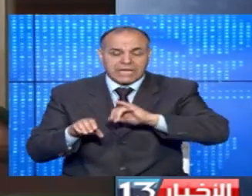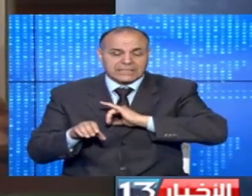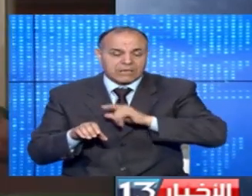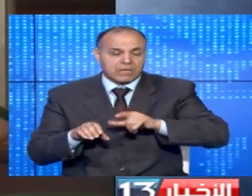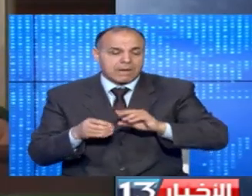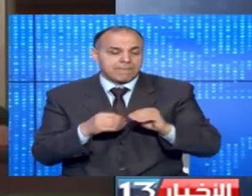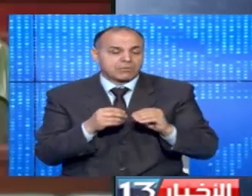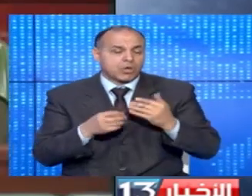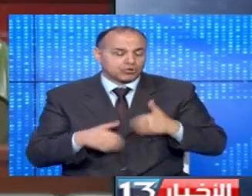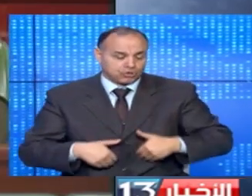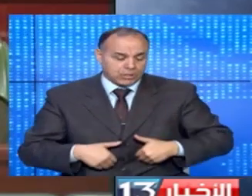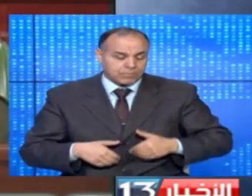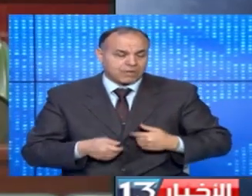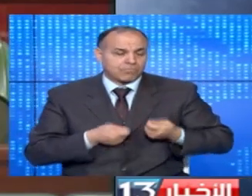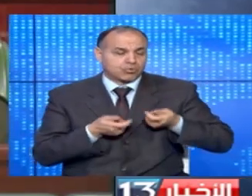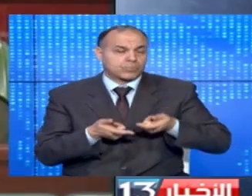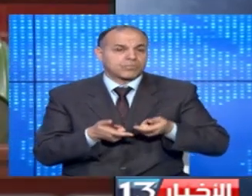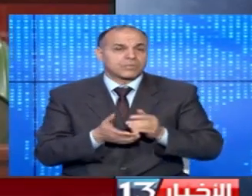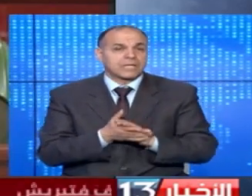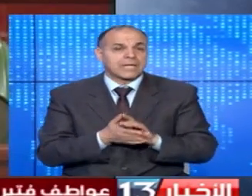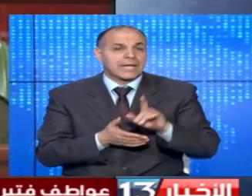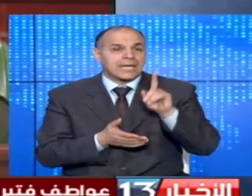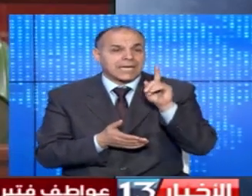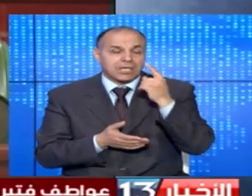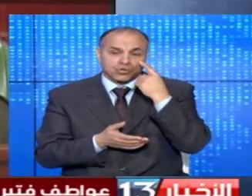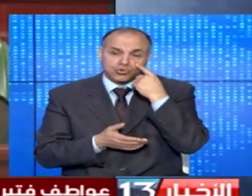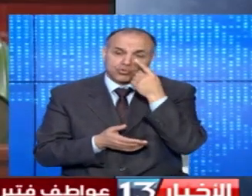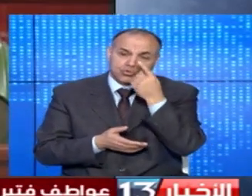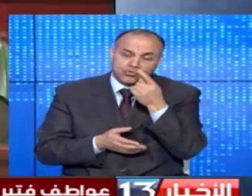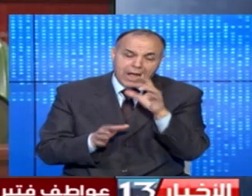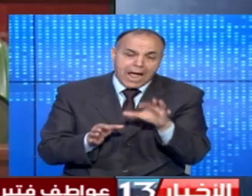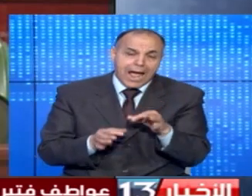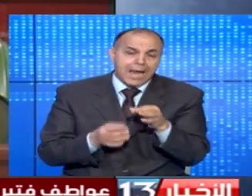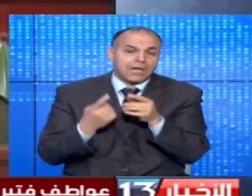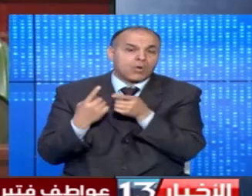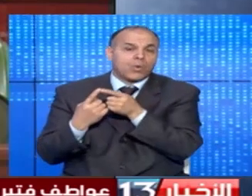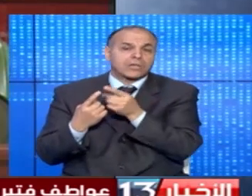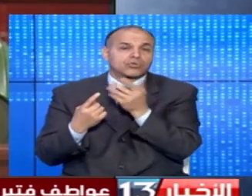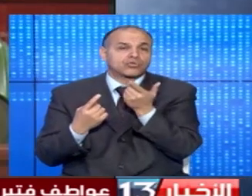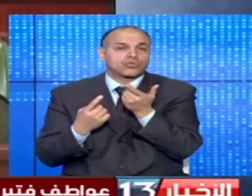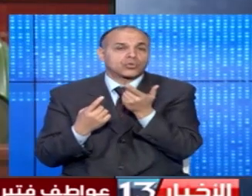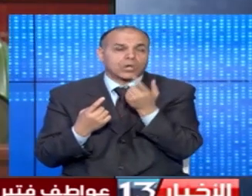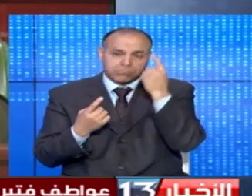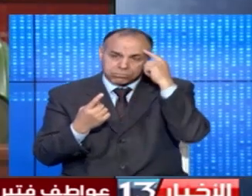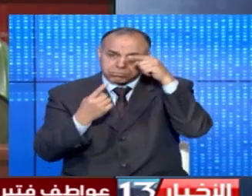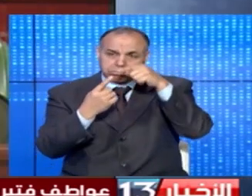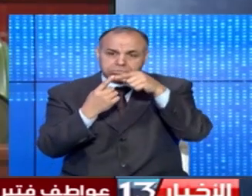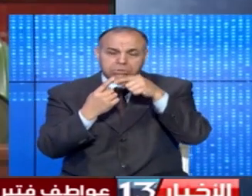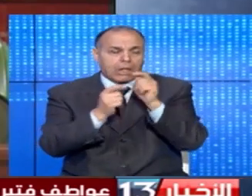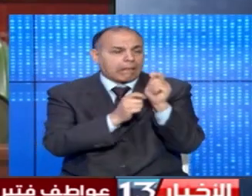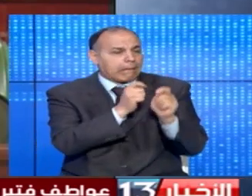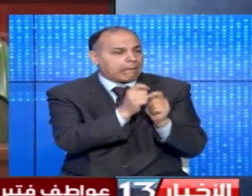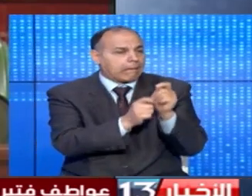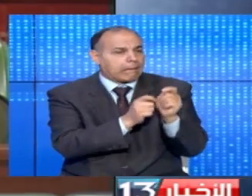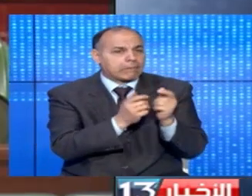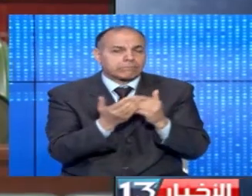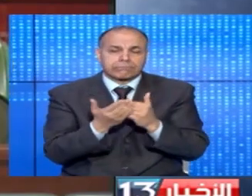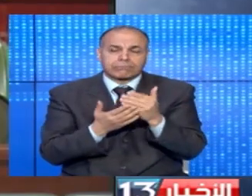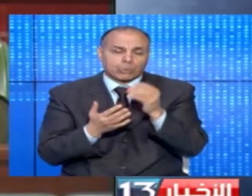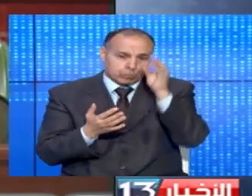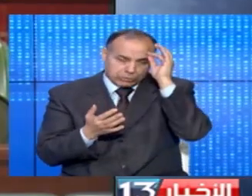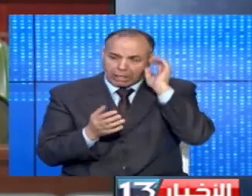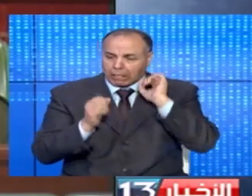ونحن جميعا على التنميه ولكن لا نرى ان الحل الوحيد هو التوجه للاقتراب واذلال البلاد